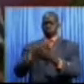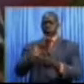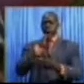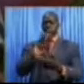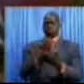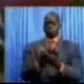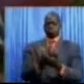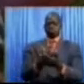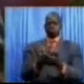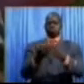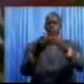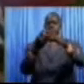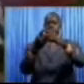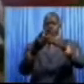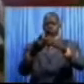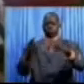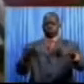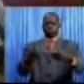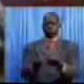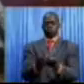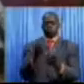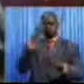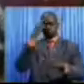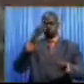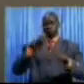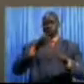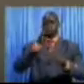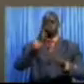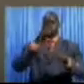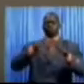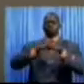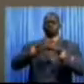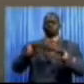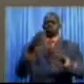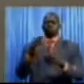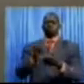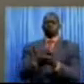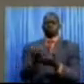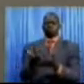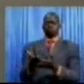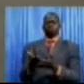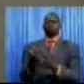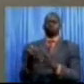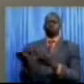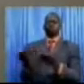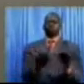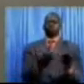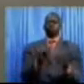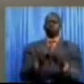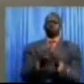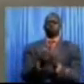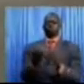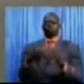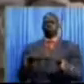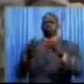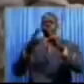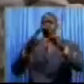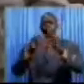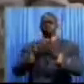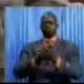positionné pour que l'eau puisse sortir. Et c'est ça qui a envahi une partie du village. Ce qui a été